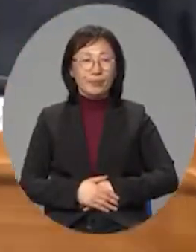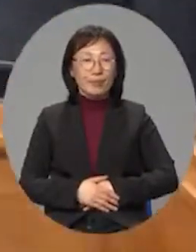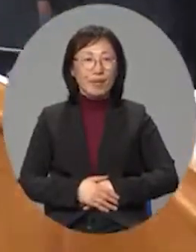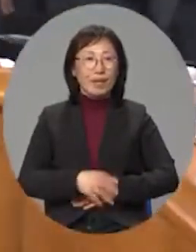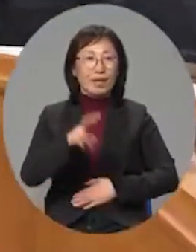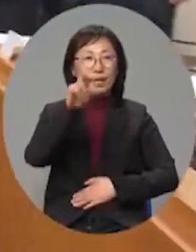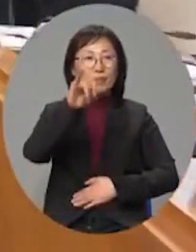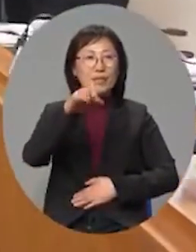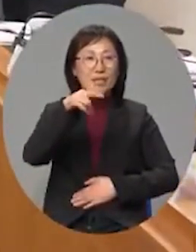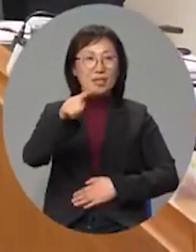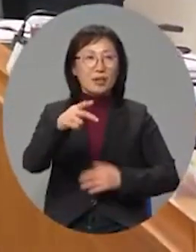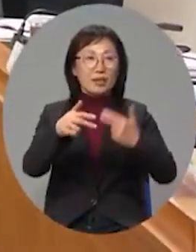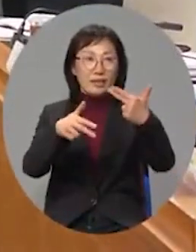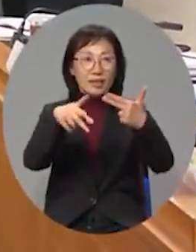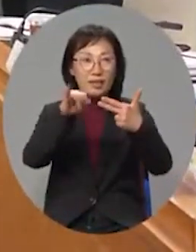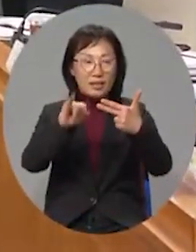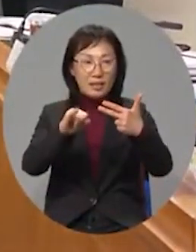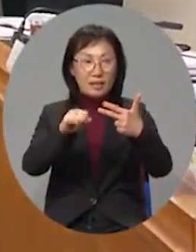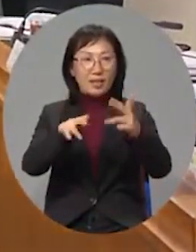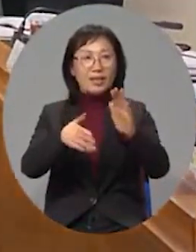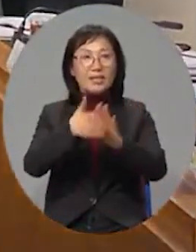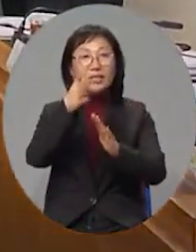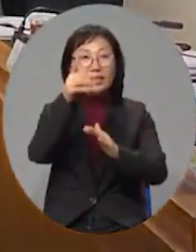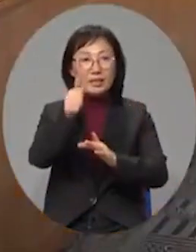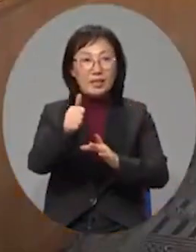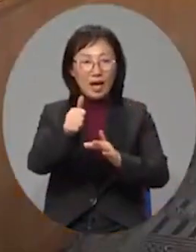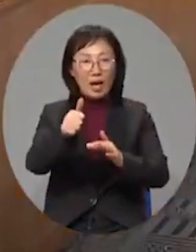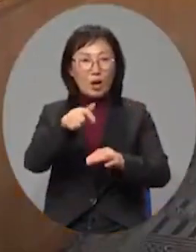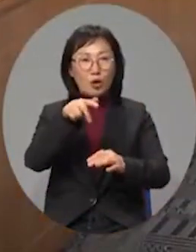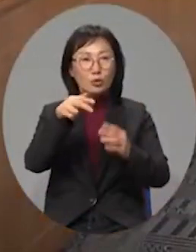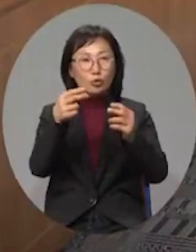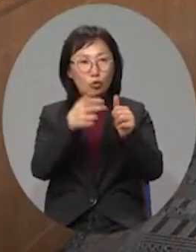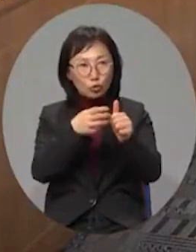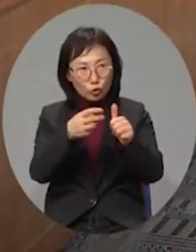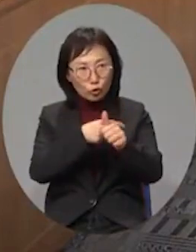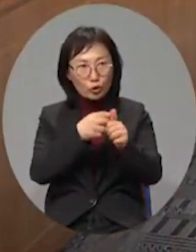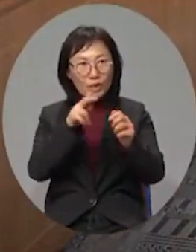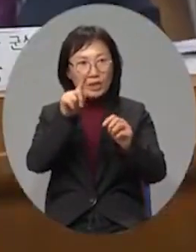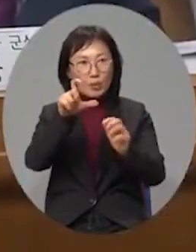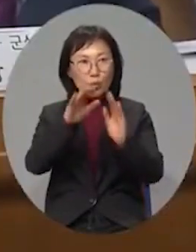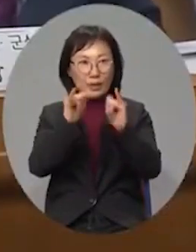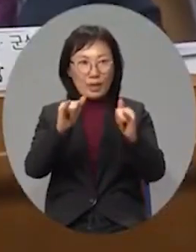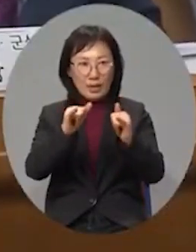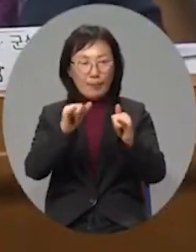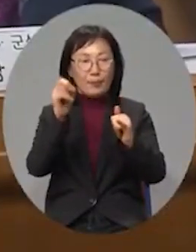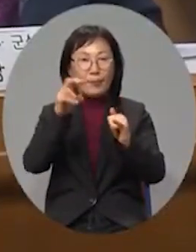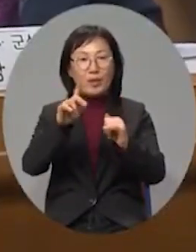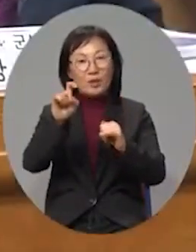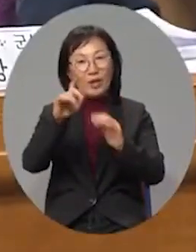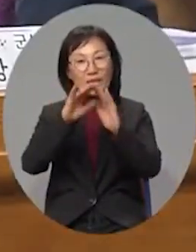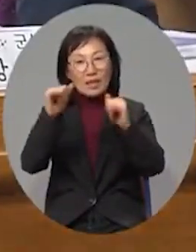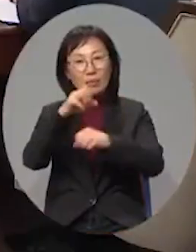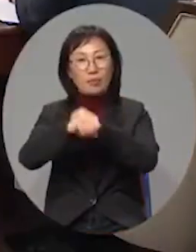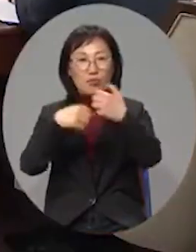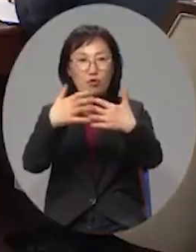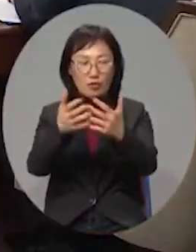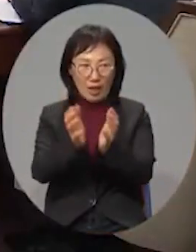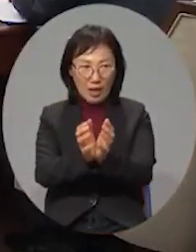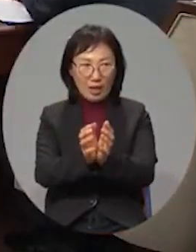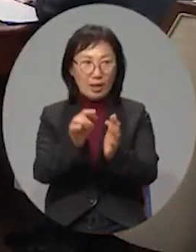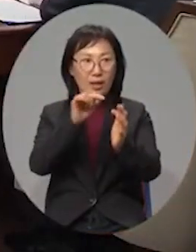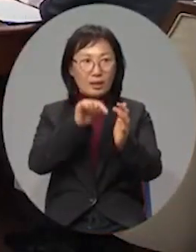민선 7기 도지사 및 시장군수 15명 중 11명은 민주당. 같은 지방선거에서